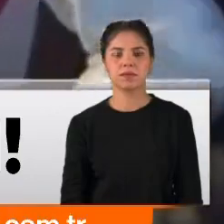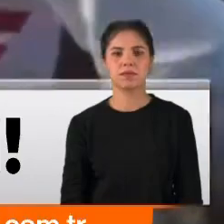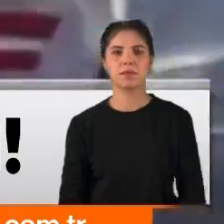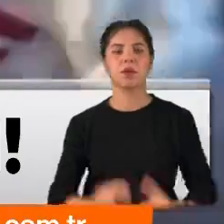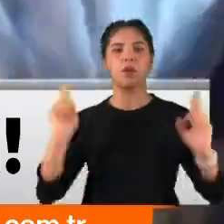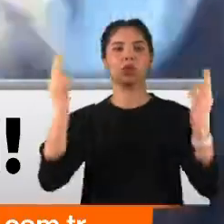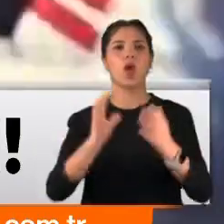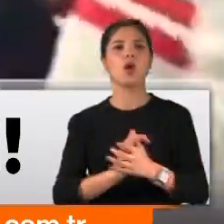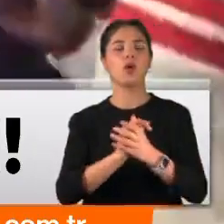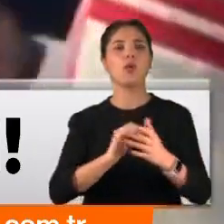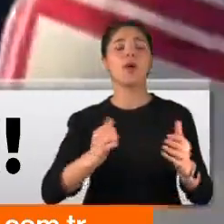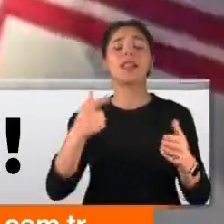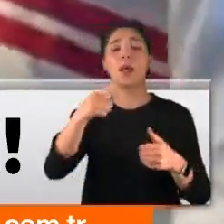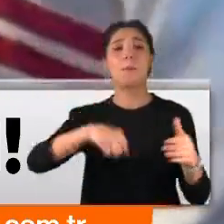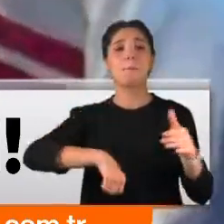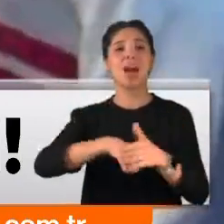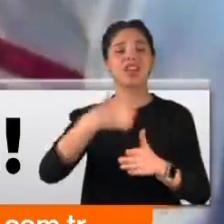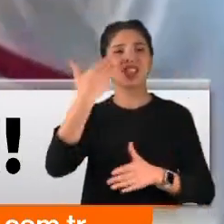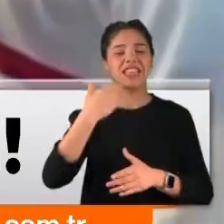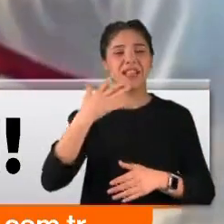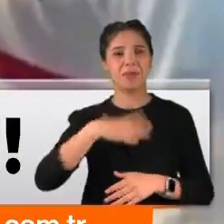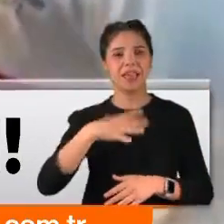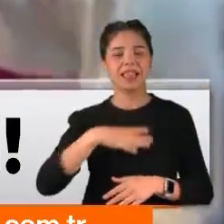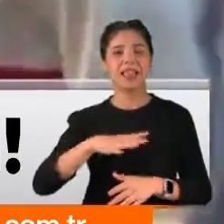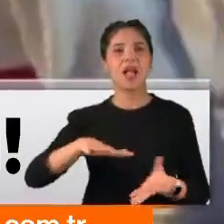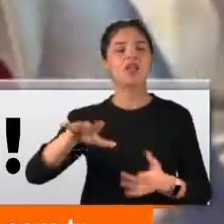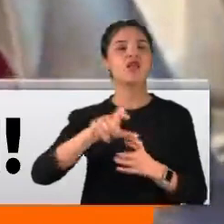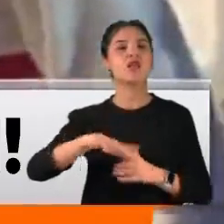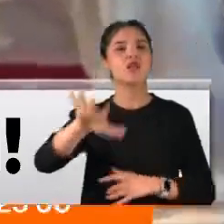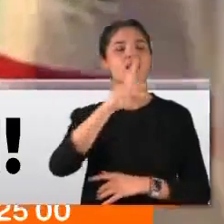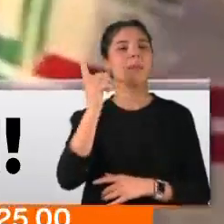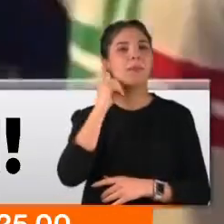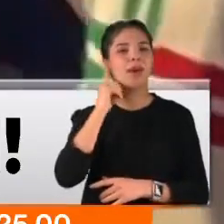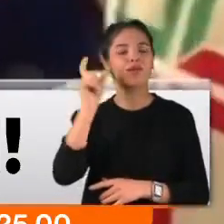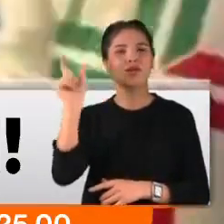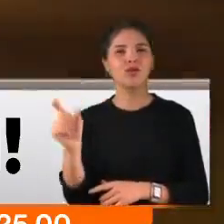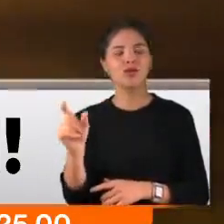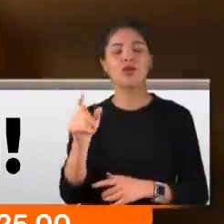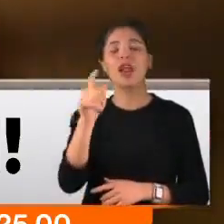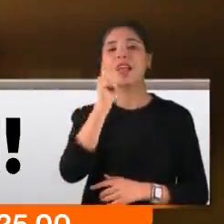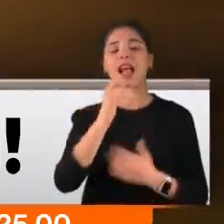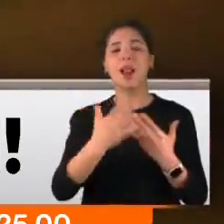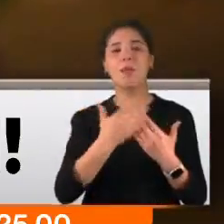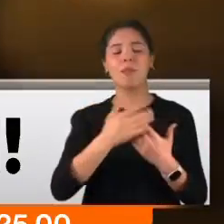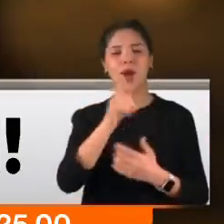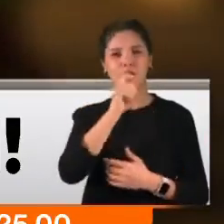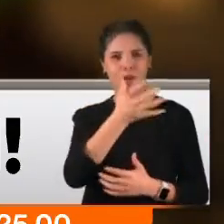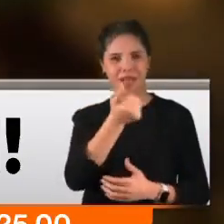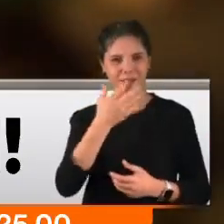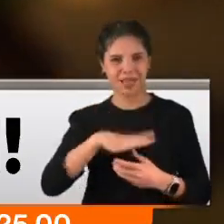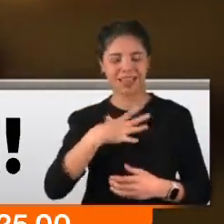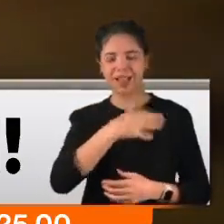Dünya Kupası maçlarını izlemeye giden sosyal medya fenomeni Kahramanmaraş dondurması almak istedi. Tabii ki bu hiç de kolay